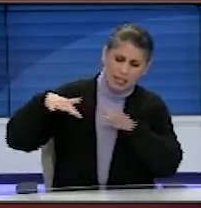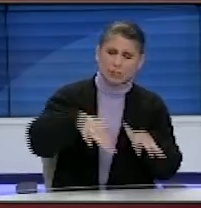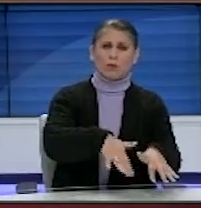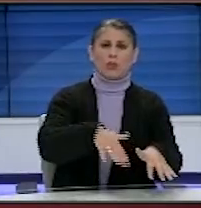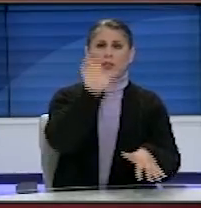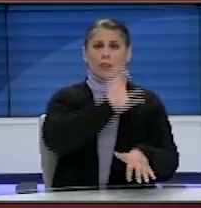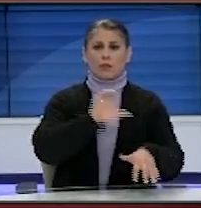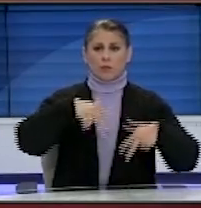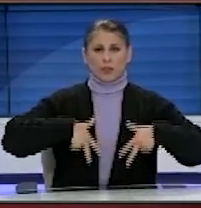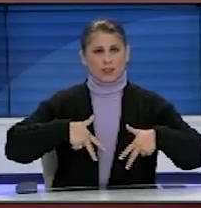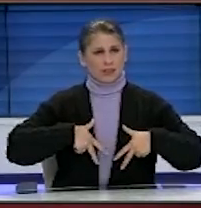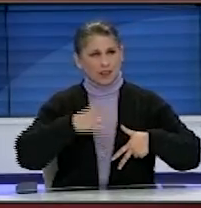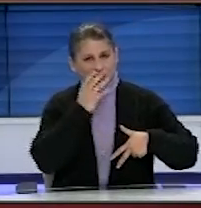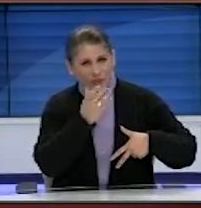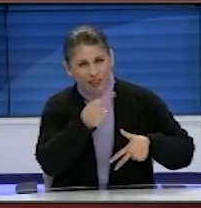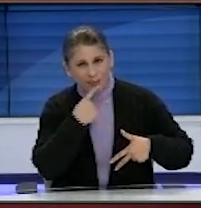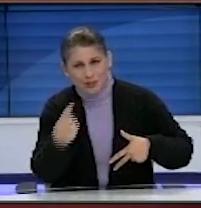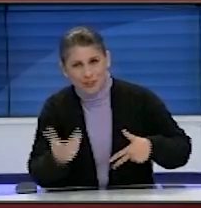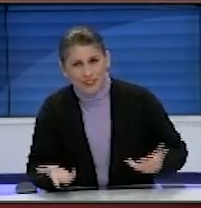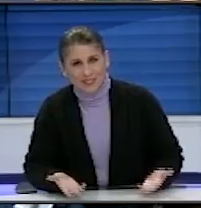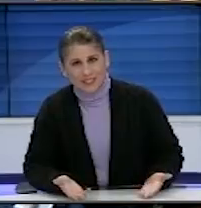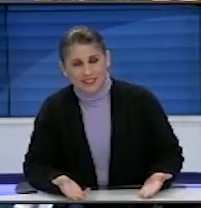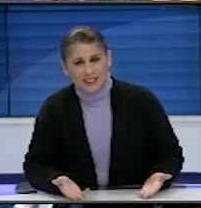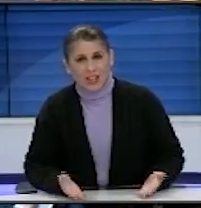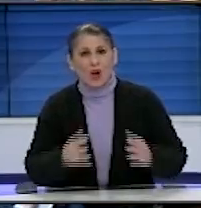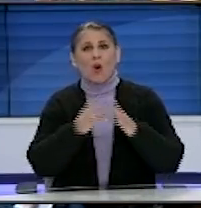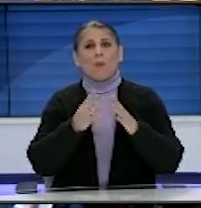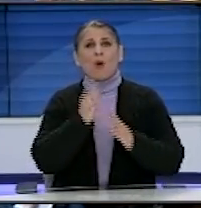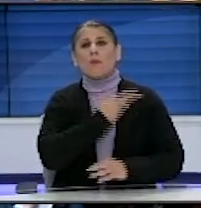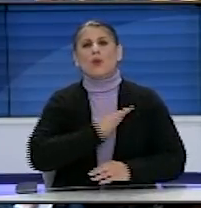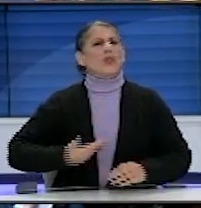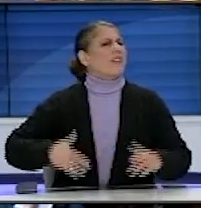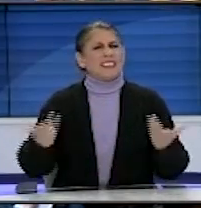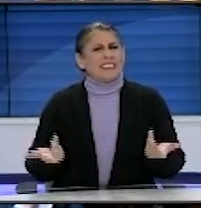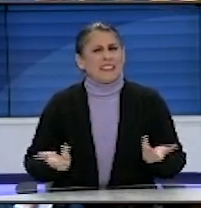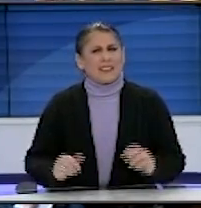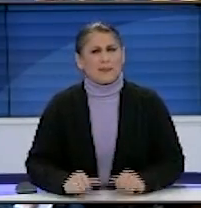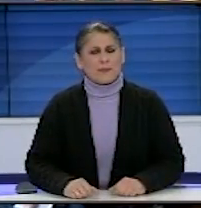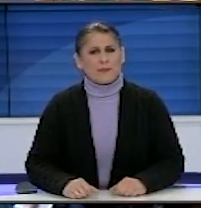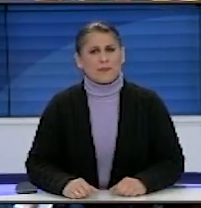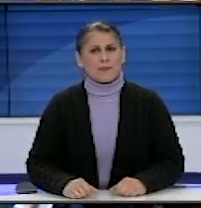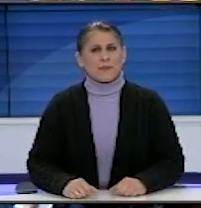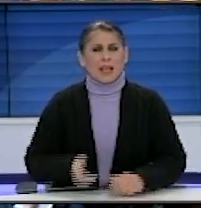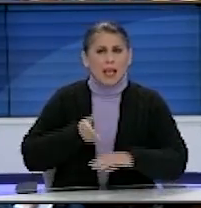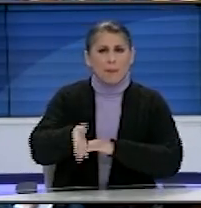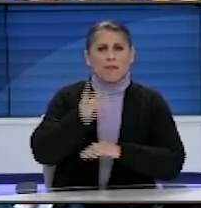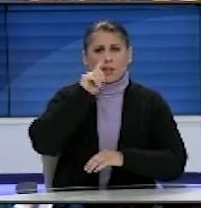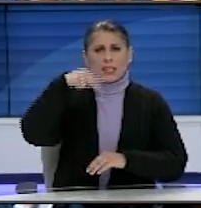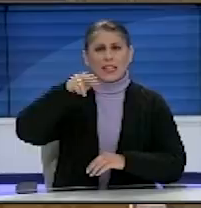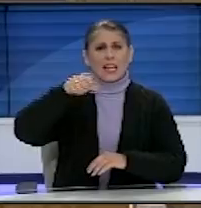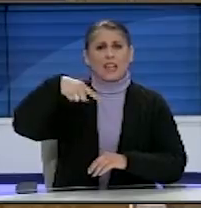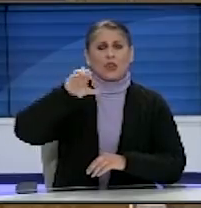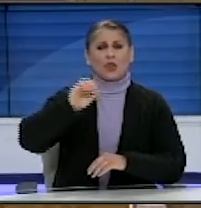κράτος. Μιλάτε σοβαρά, κύριε Μητσοτάκη? Ο πόλεμος στη Γιουγκοσλαβία τι ήταν? Η επέμβαση του ΝΑΤΟ